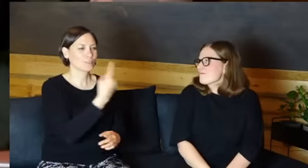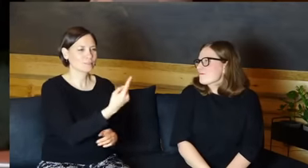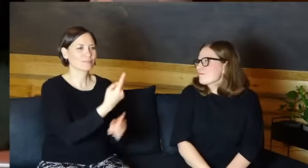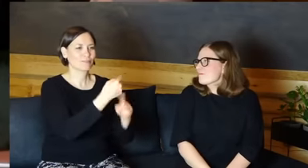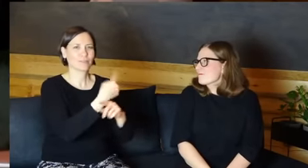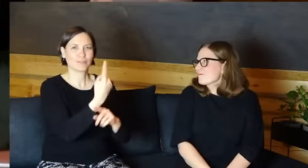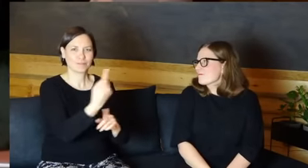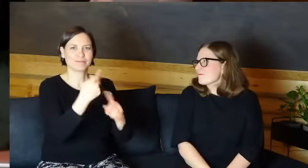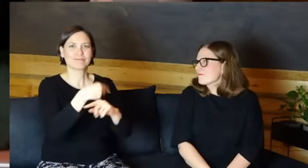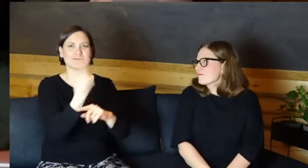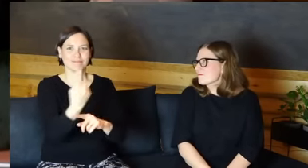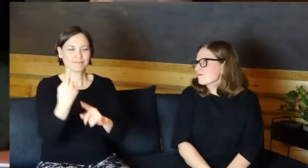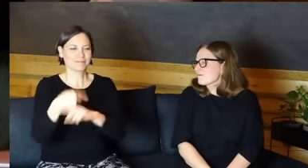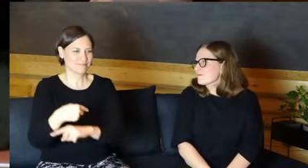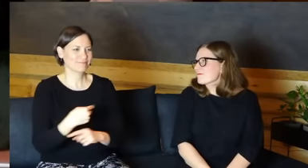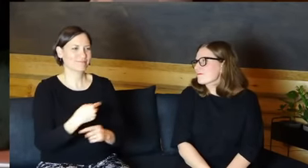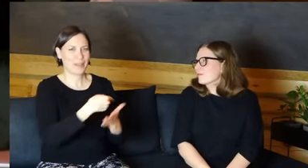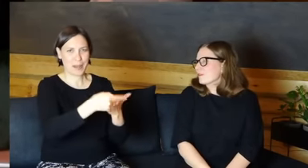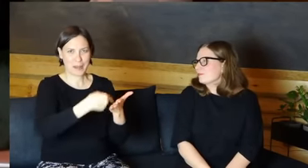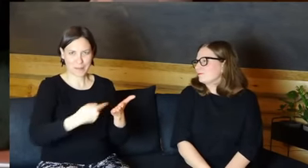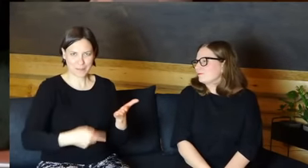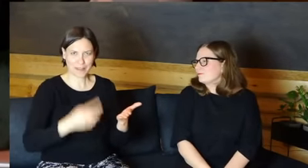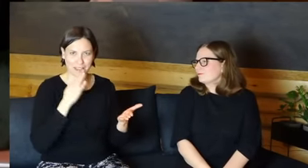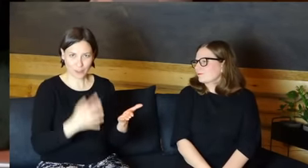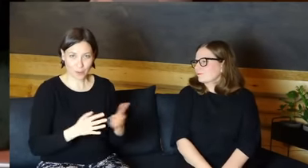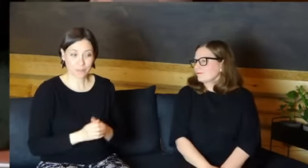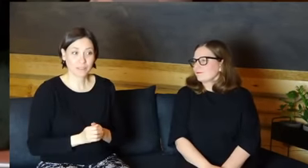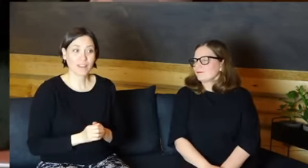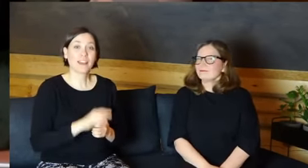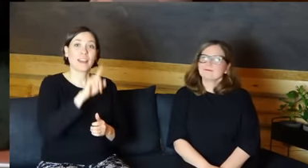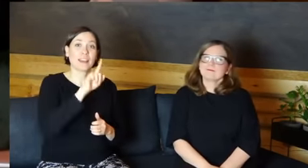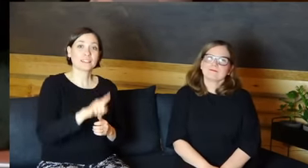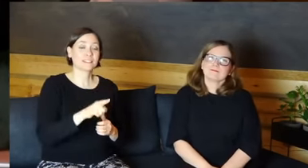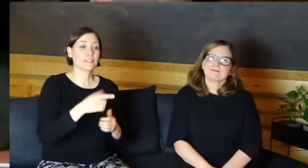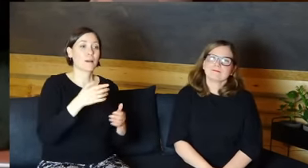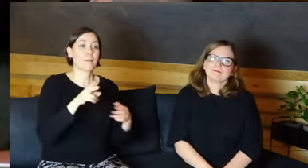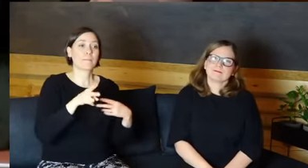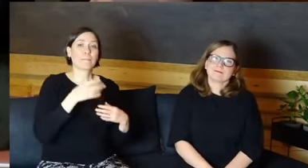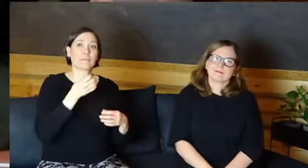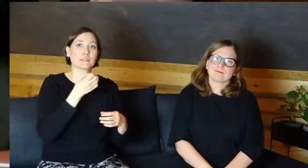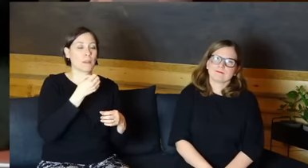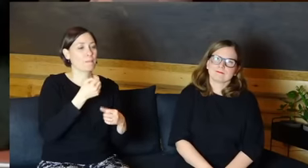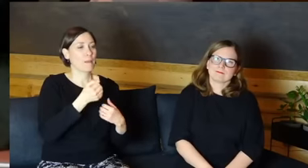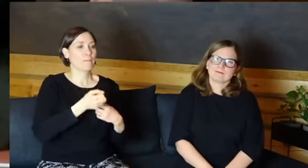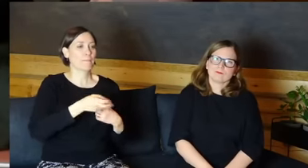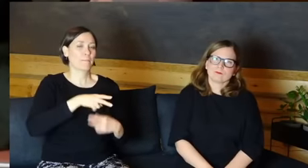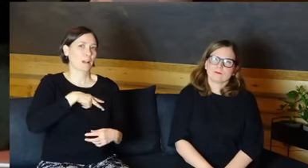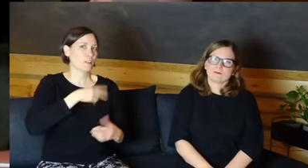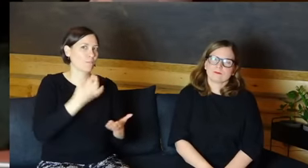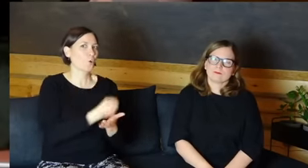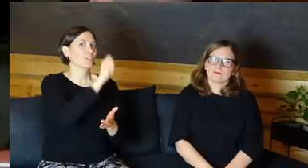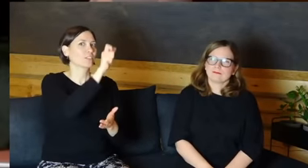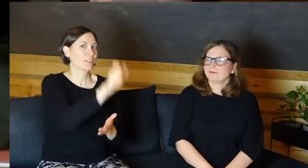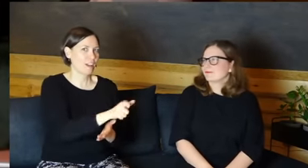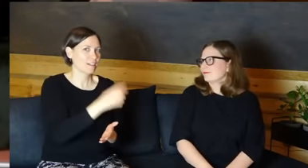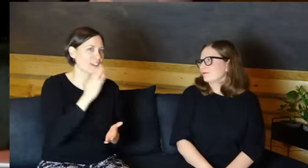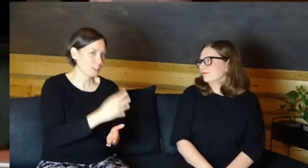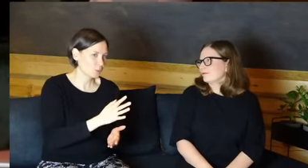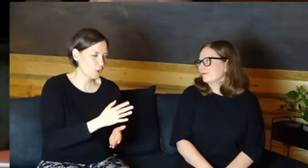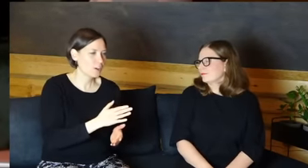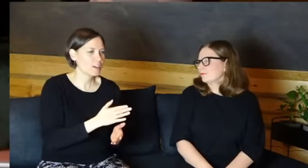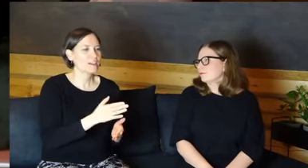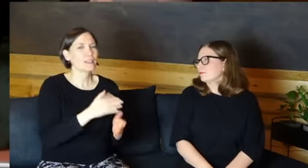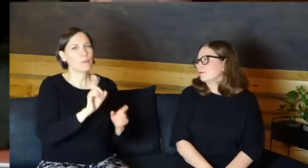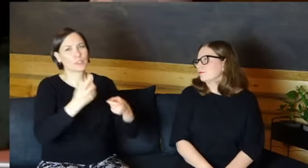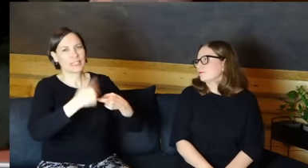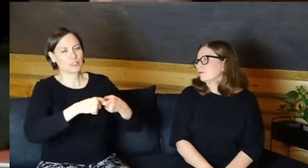yksitelle näitä ja ajateltiin niin, että kerrotaan ensin palkinnon voittaja ja sitten Veikko antaa nopea kommentit aina kyseisestä tekijästä.